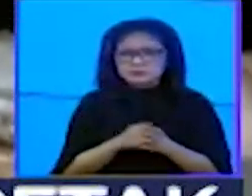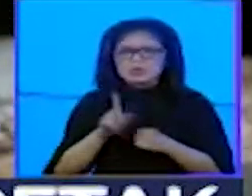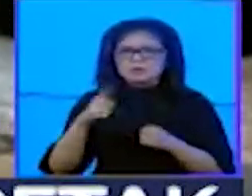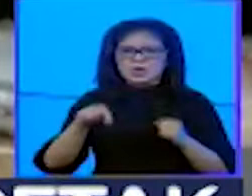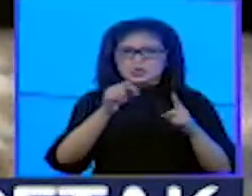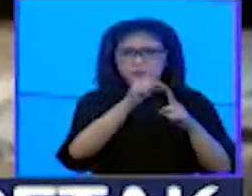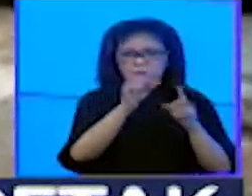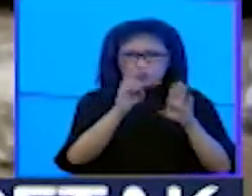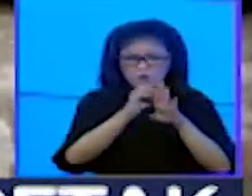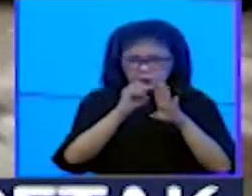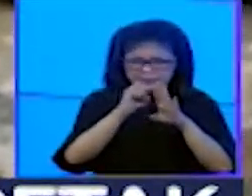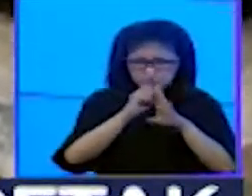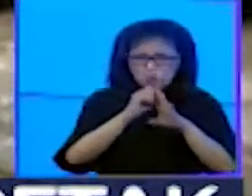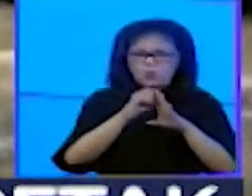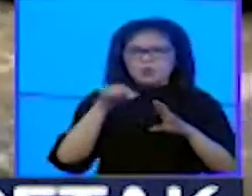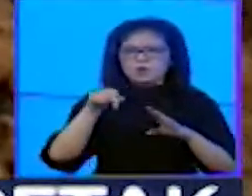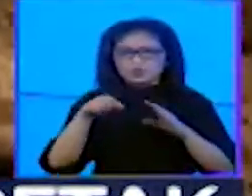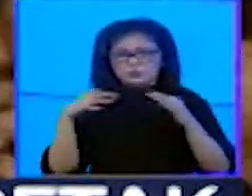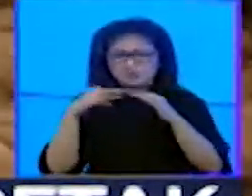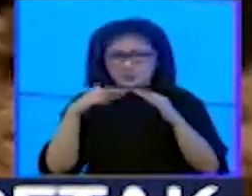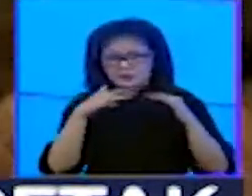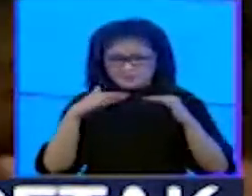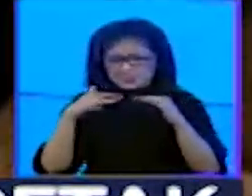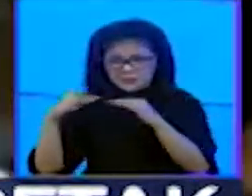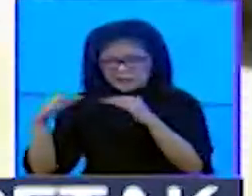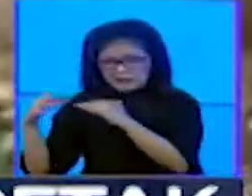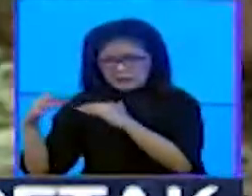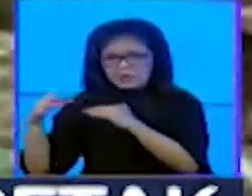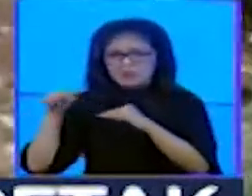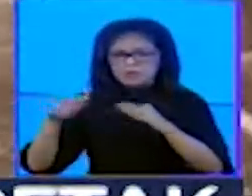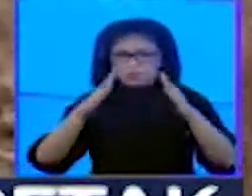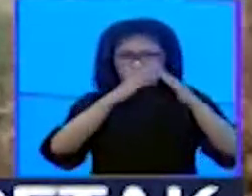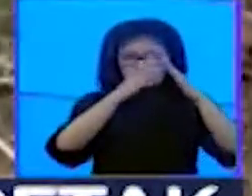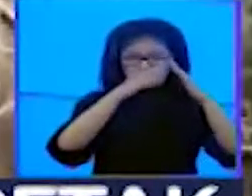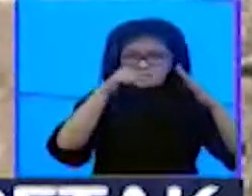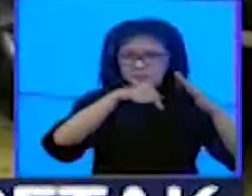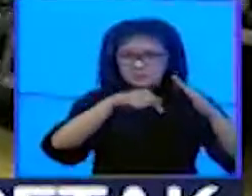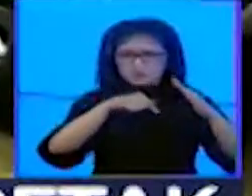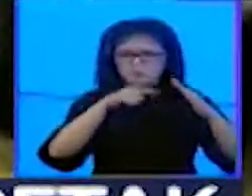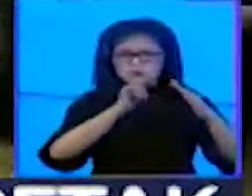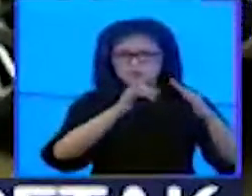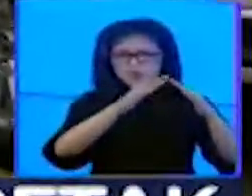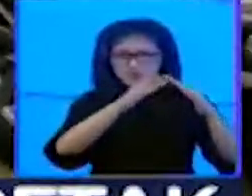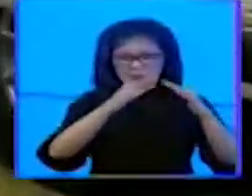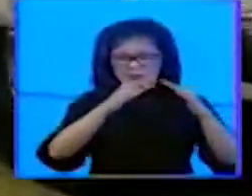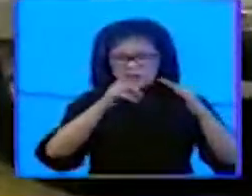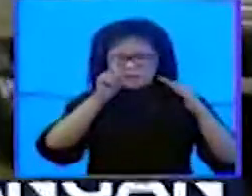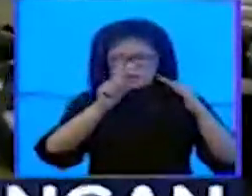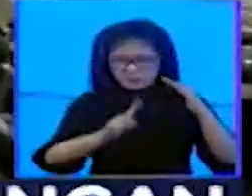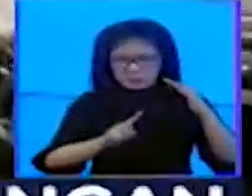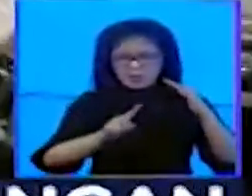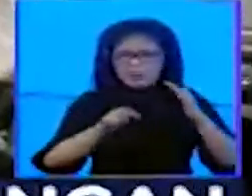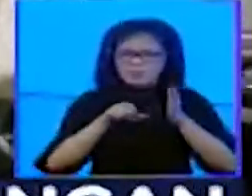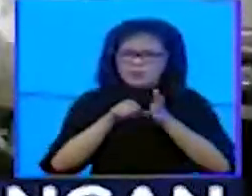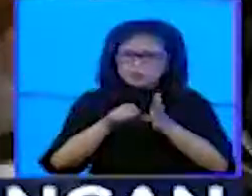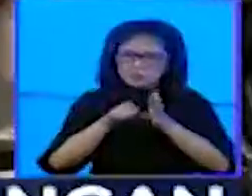bergerak mengakibatkan tanah permukiman warga retak, bahkan pondasi sebuah rumah warga turun akibat tanah bergerak. Sejumlah bantuan terus mengalir termasuk